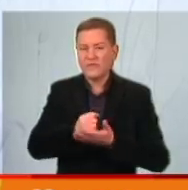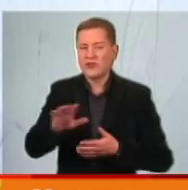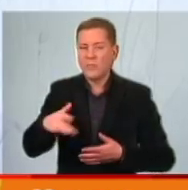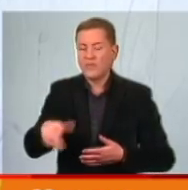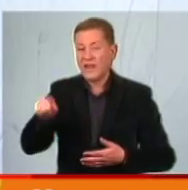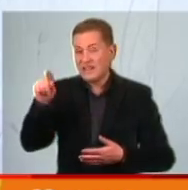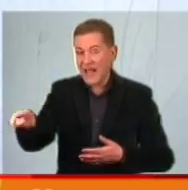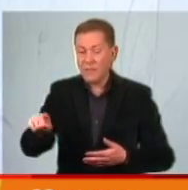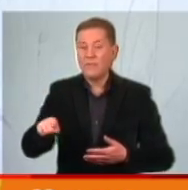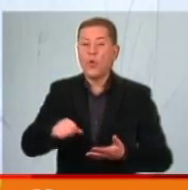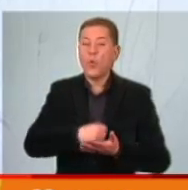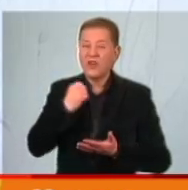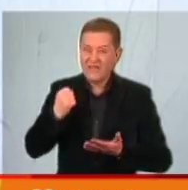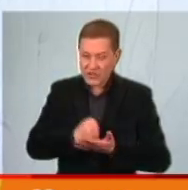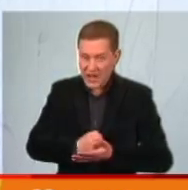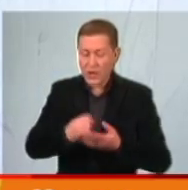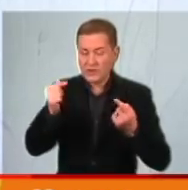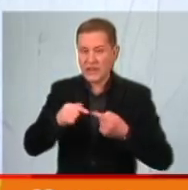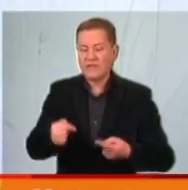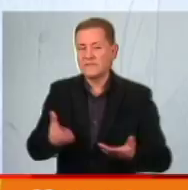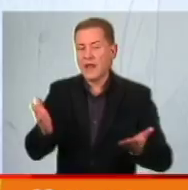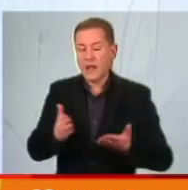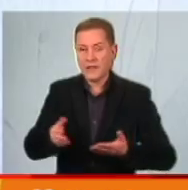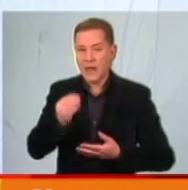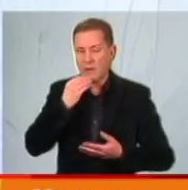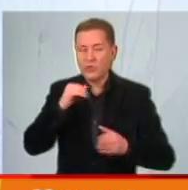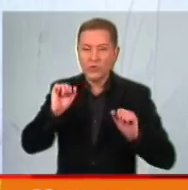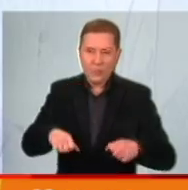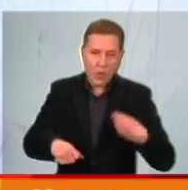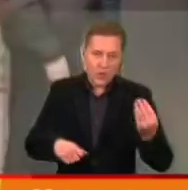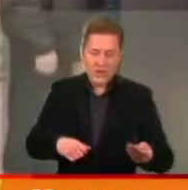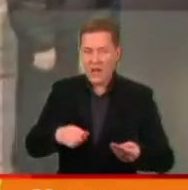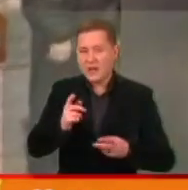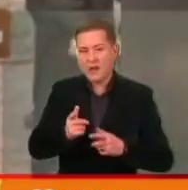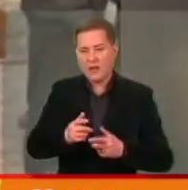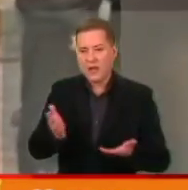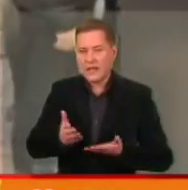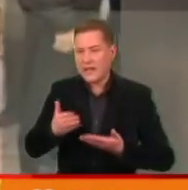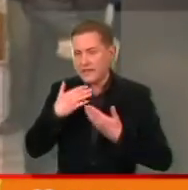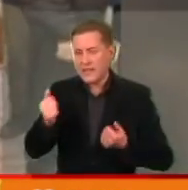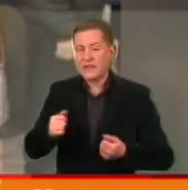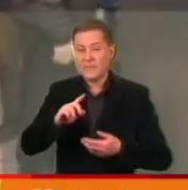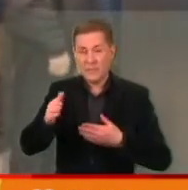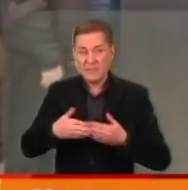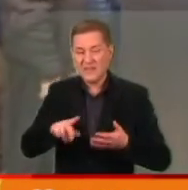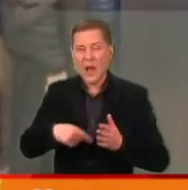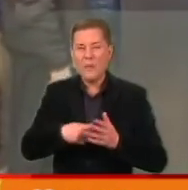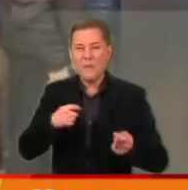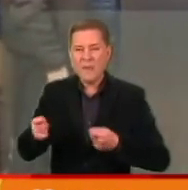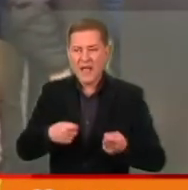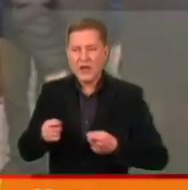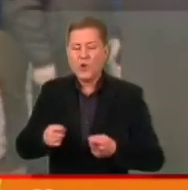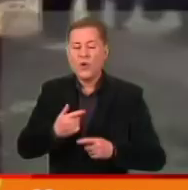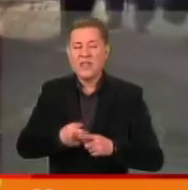її утверждають. Соответственно, які продукти вони можуть предоставити, які ні. Під мерію, яка й вирішила замінити дітям